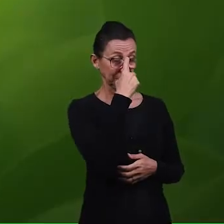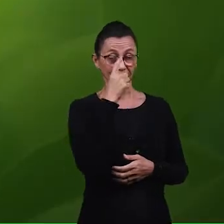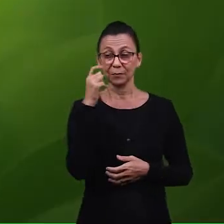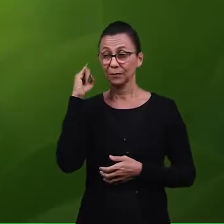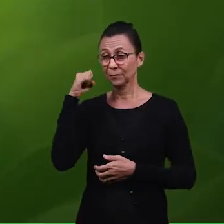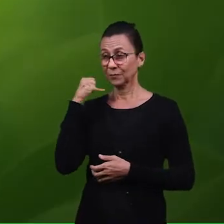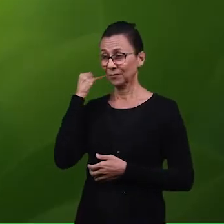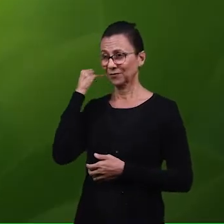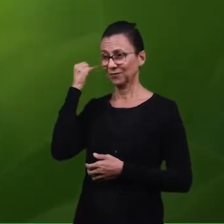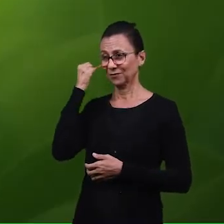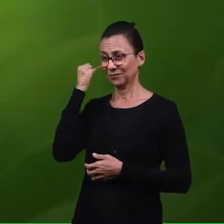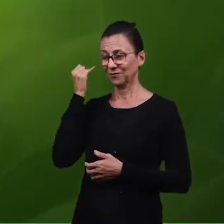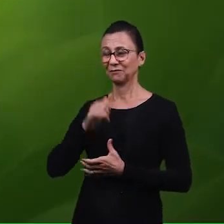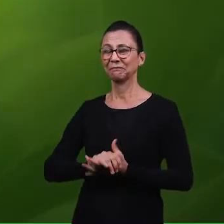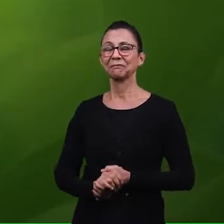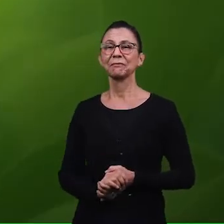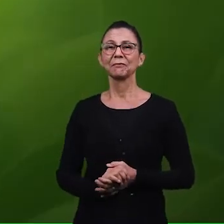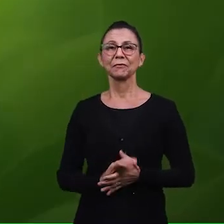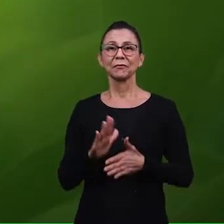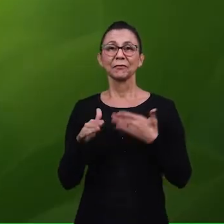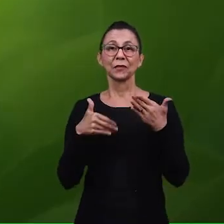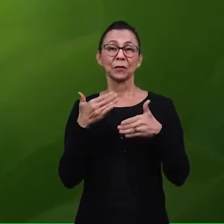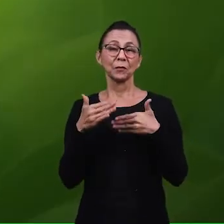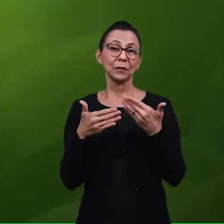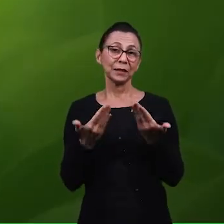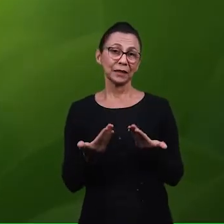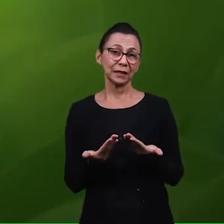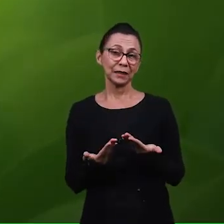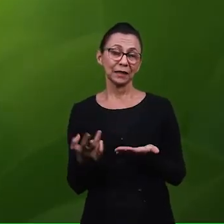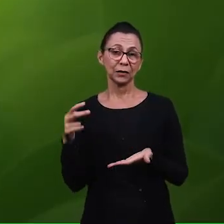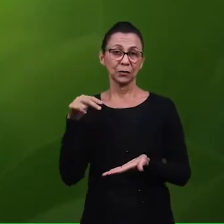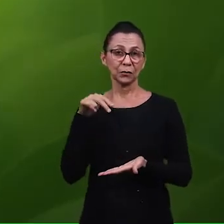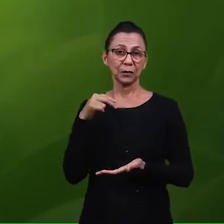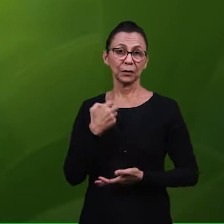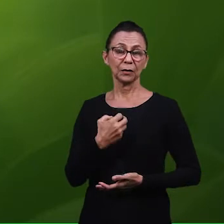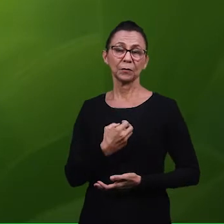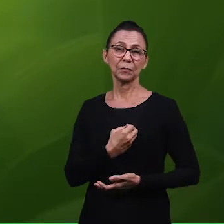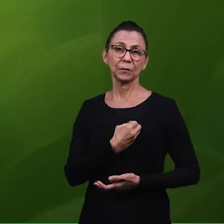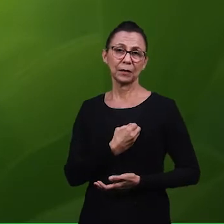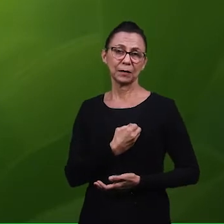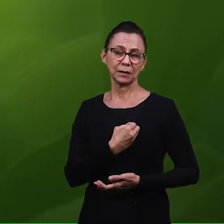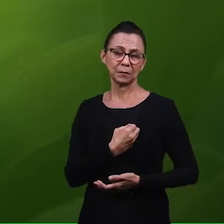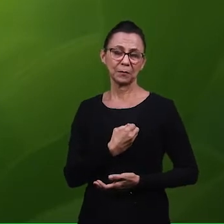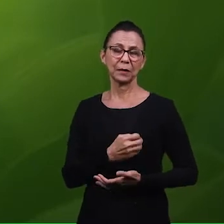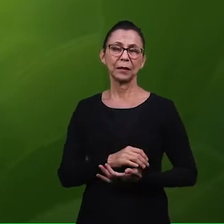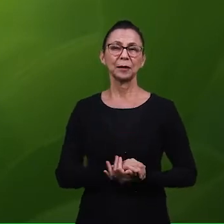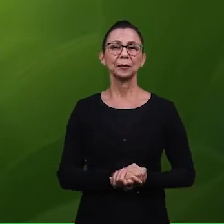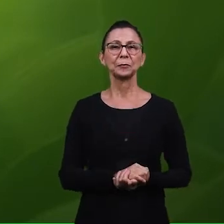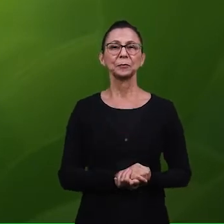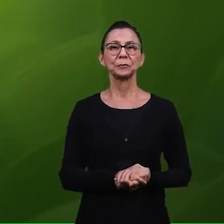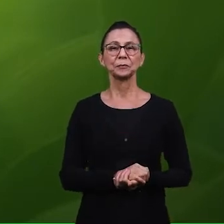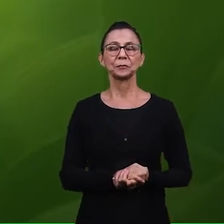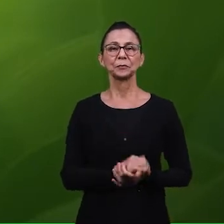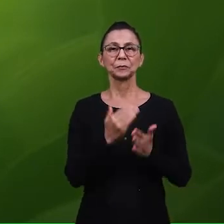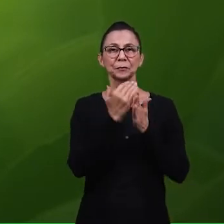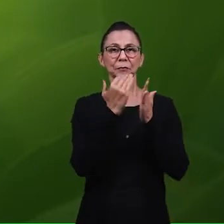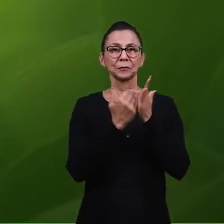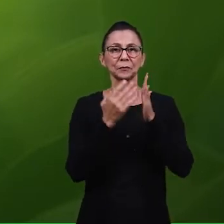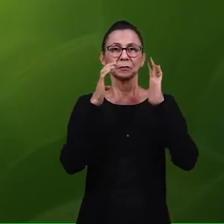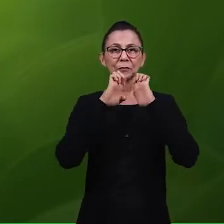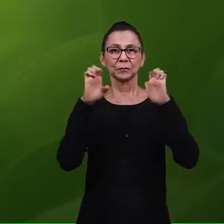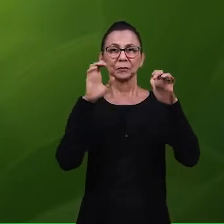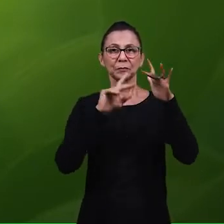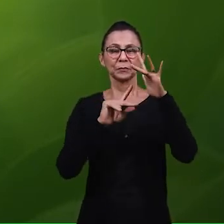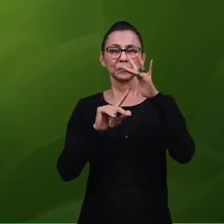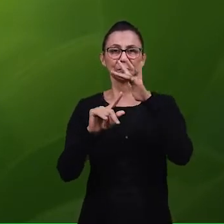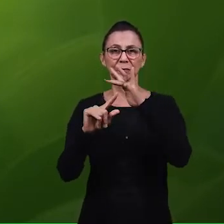Nous voulons saluer à tous, on appelle le Seigneur Jésus, saluer le pasteur Sergio, le pasteur Daniel, le pasteur Josias, en disant que